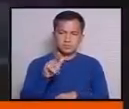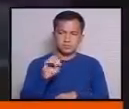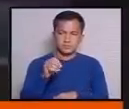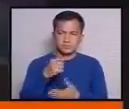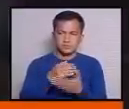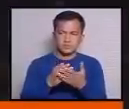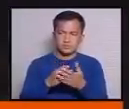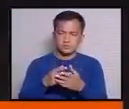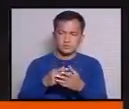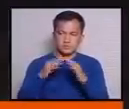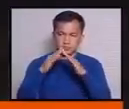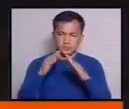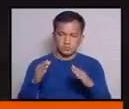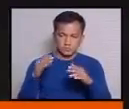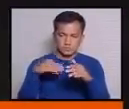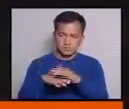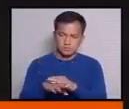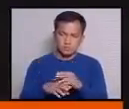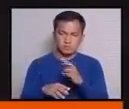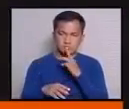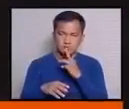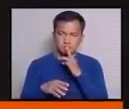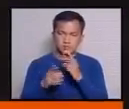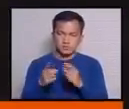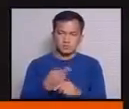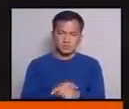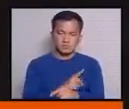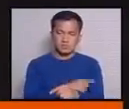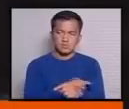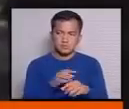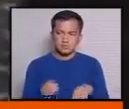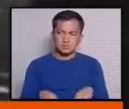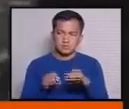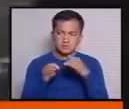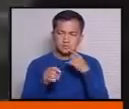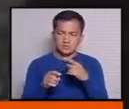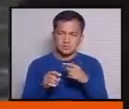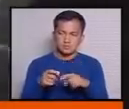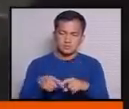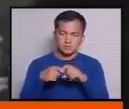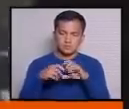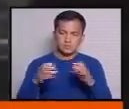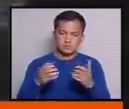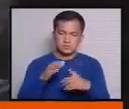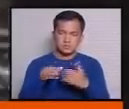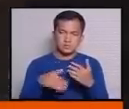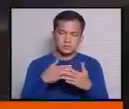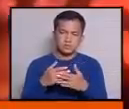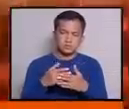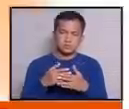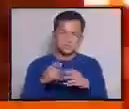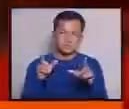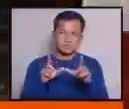bahay pinasok pa ng tubig. Dahil sa tindi ng baha, nagsuspindi na ng klase sa lahat ng antas sa Marilao.